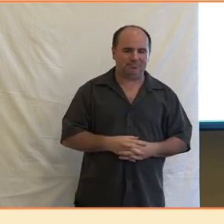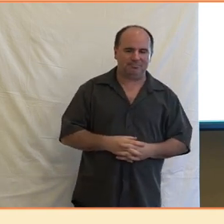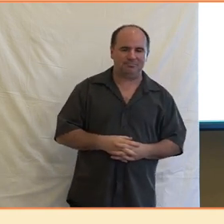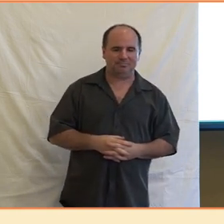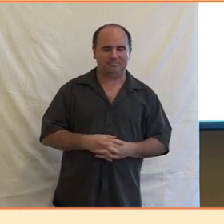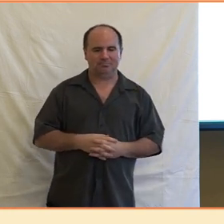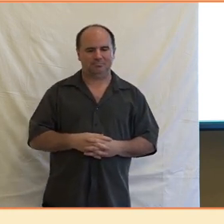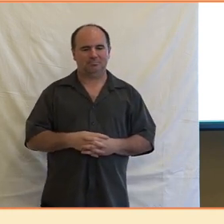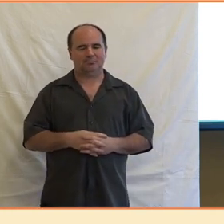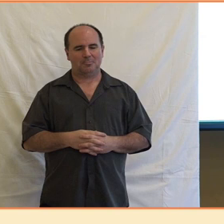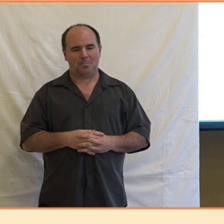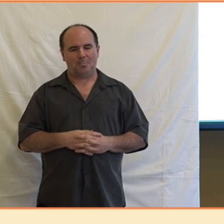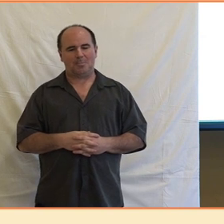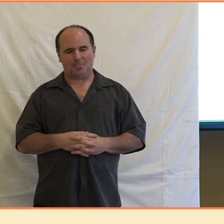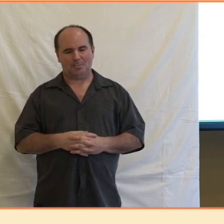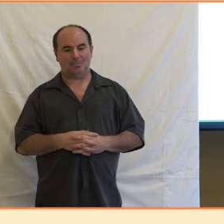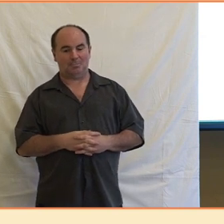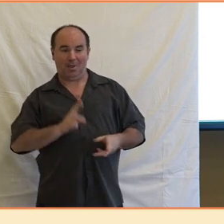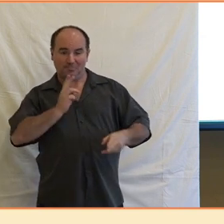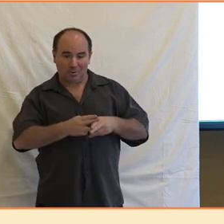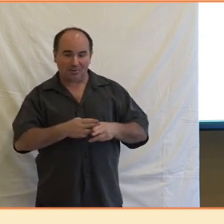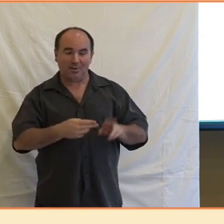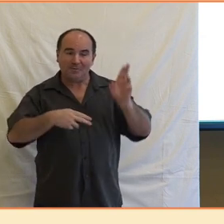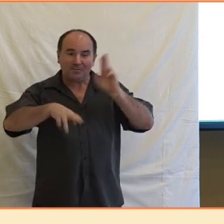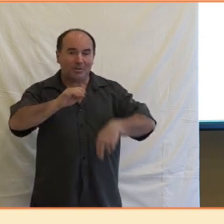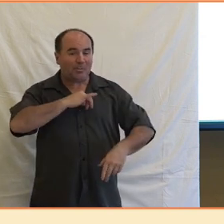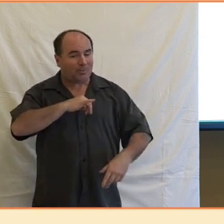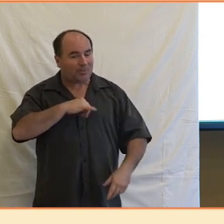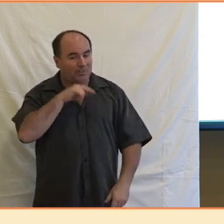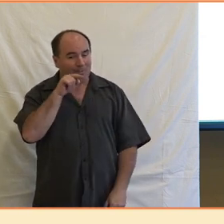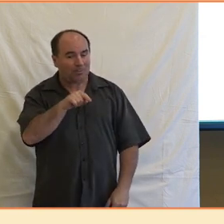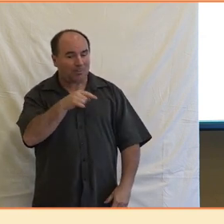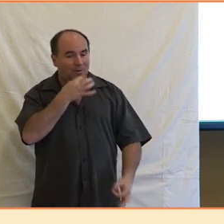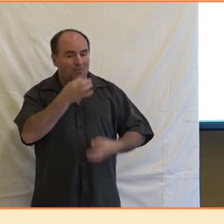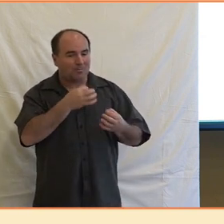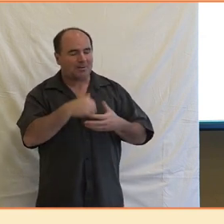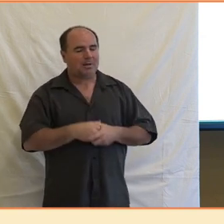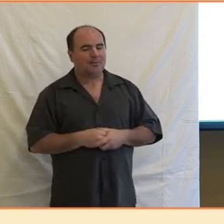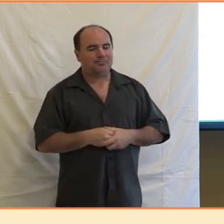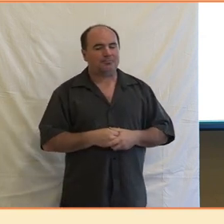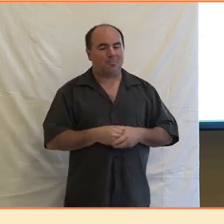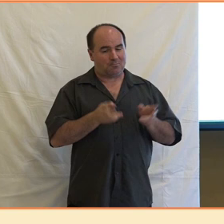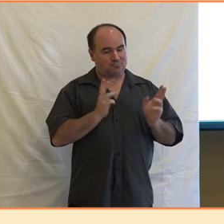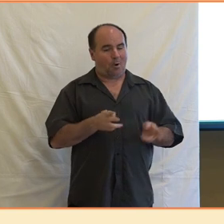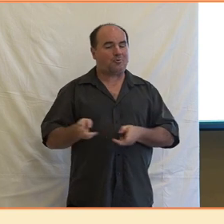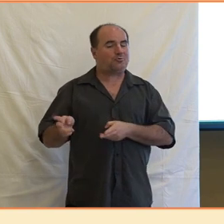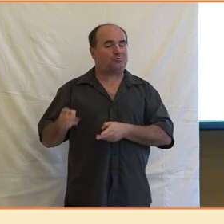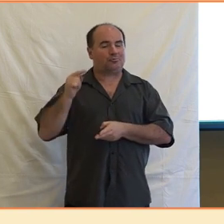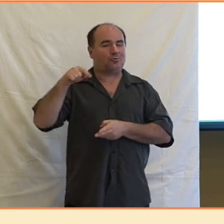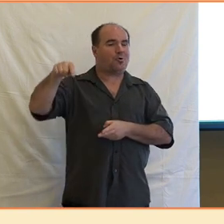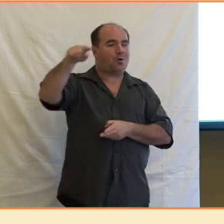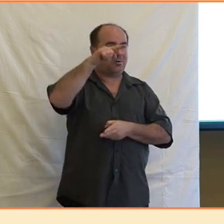nakonec, možná co mi přijde nejzajímavější, je vlastně jakási schopnost lidí dělat určité